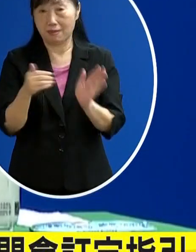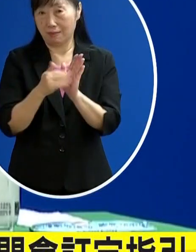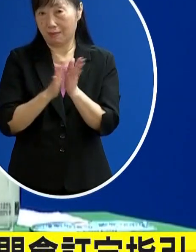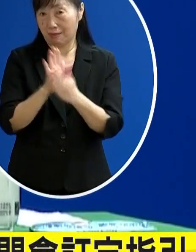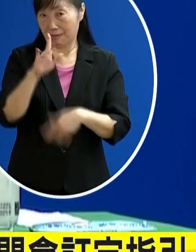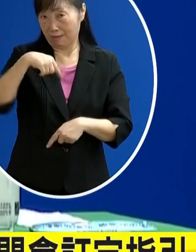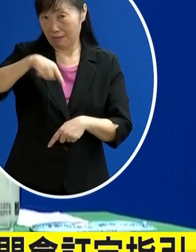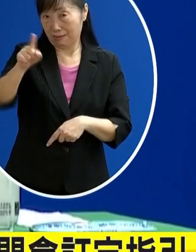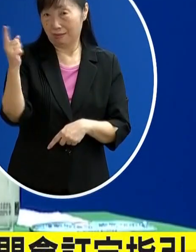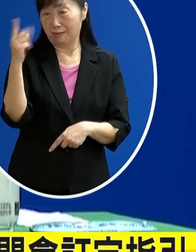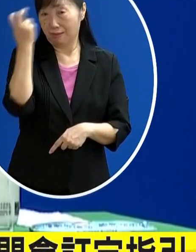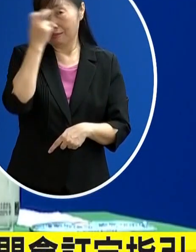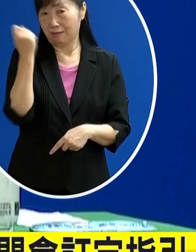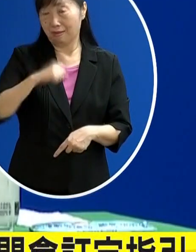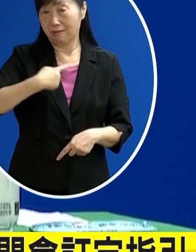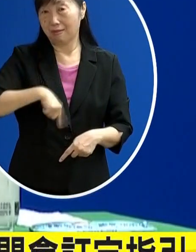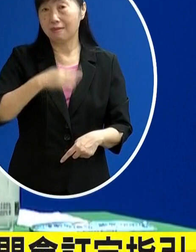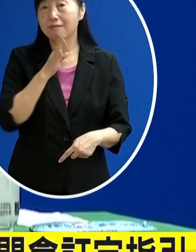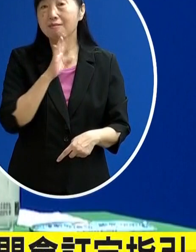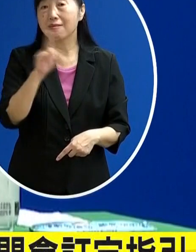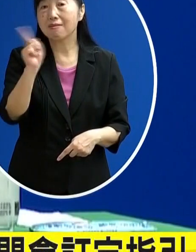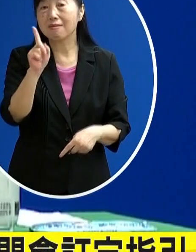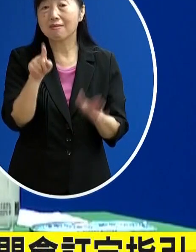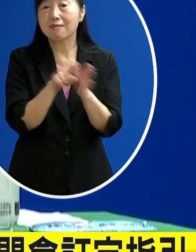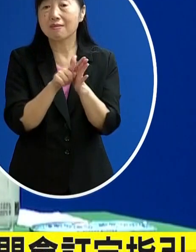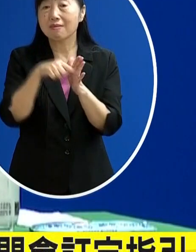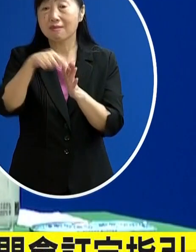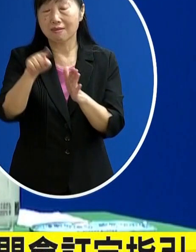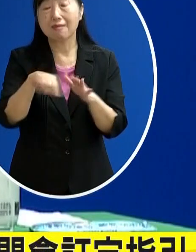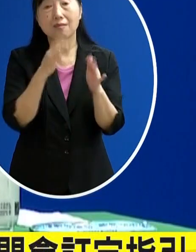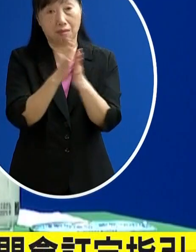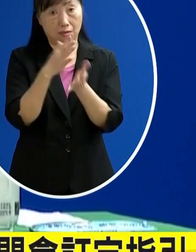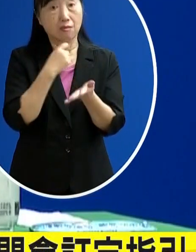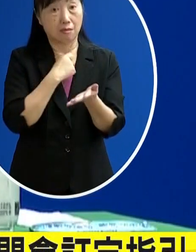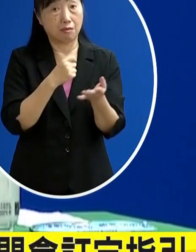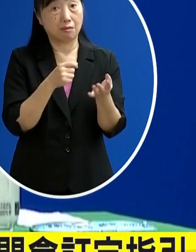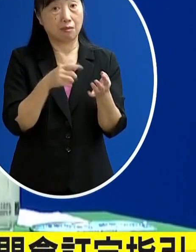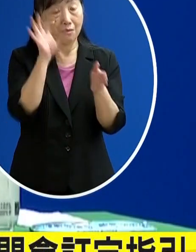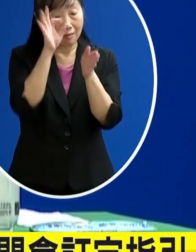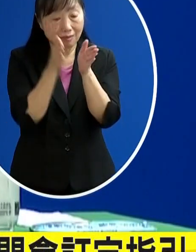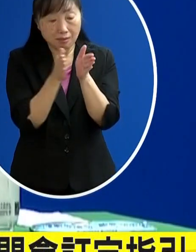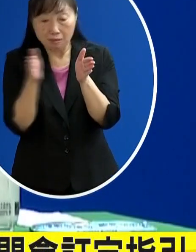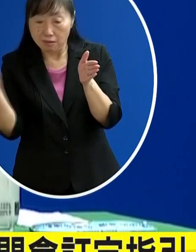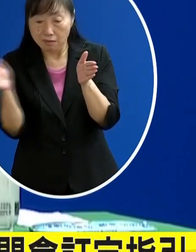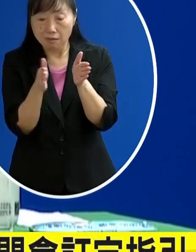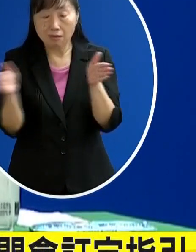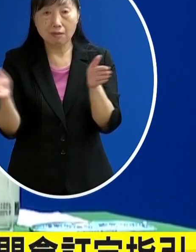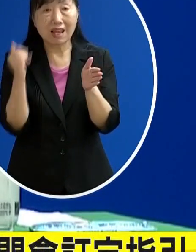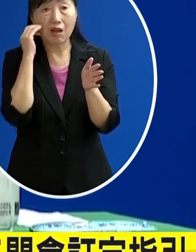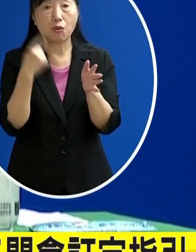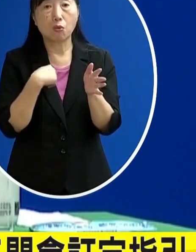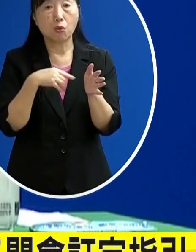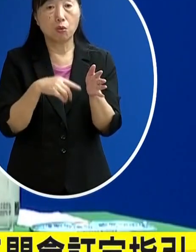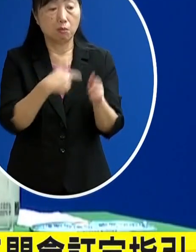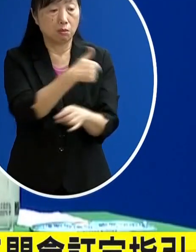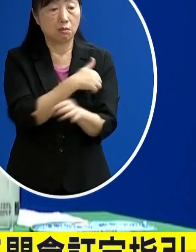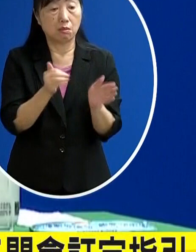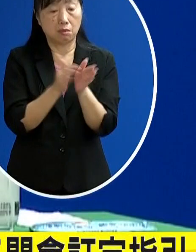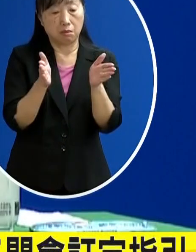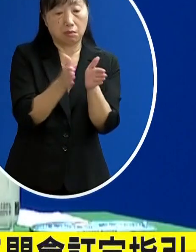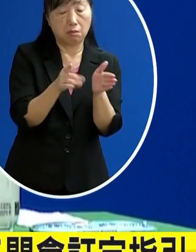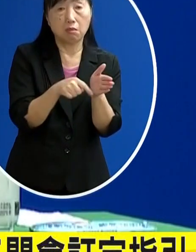验抗体的天数是落在哪一个区间哈。其实你如果说太早去验，可能抗体就还不够高